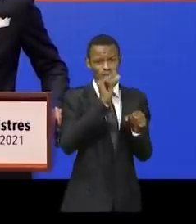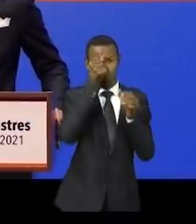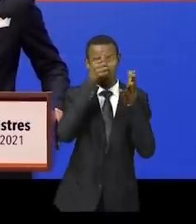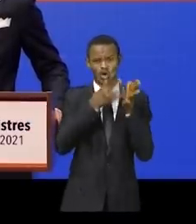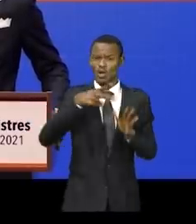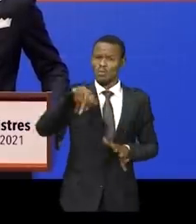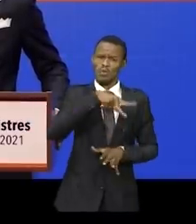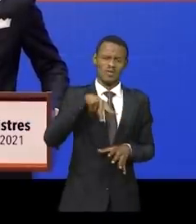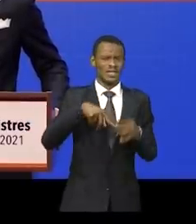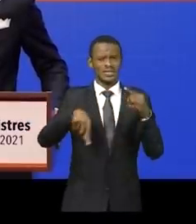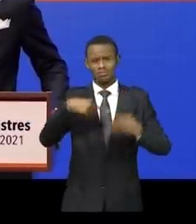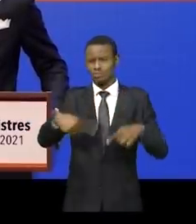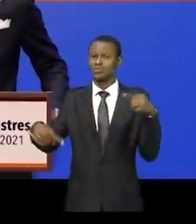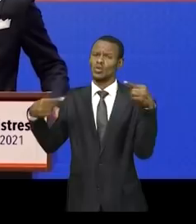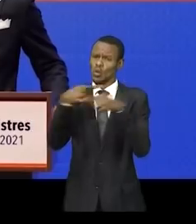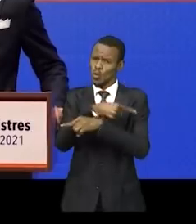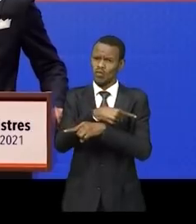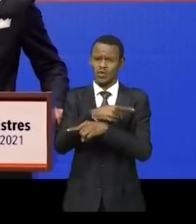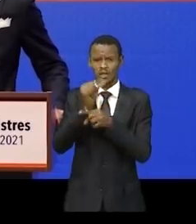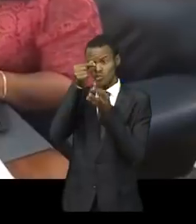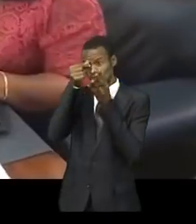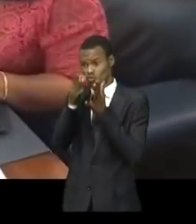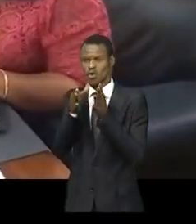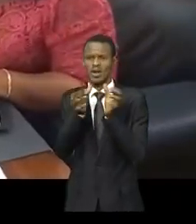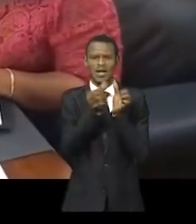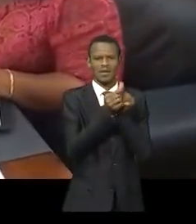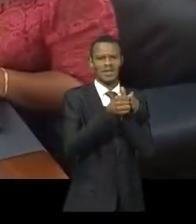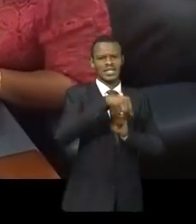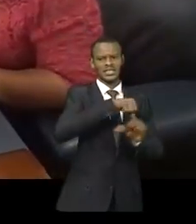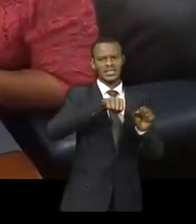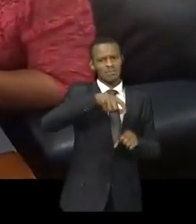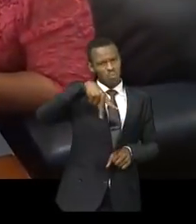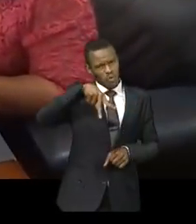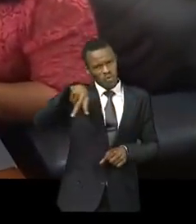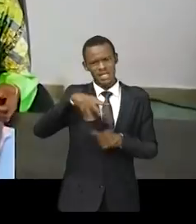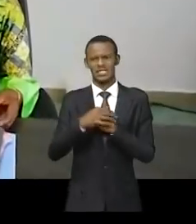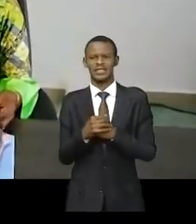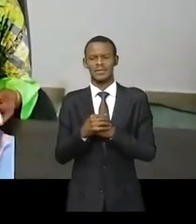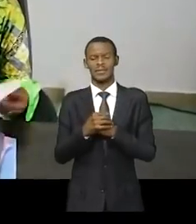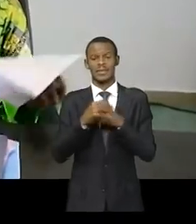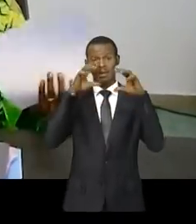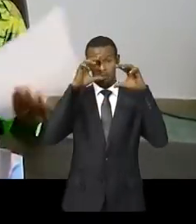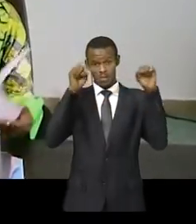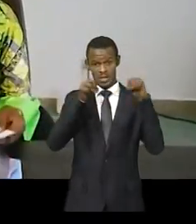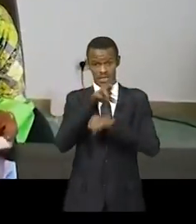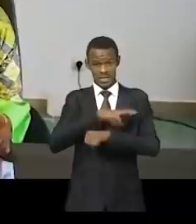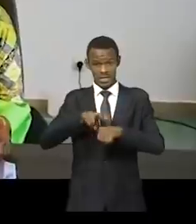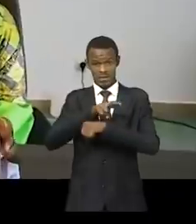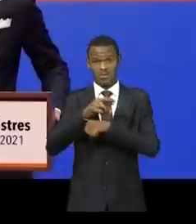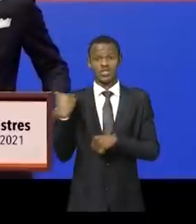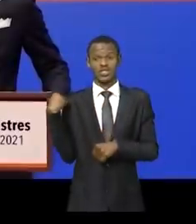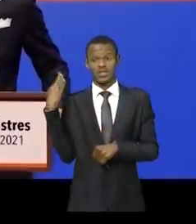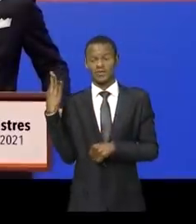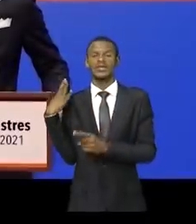permanents entre des gouverneurs et des assemblées provinciales, le président de la République, chef de l'État, a chargé le vice-premier